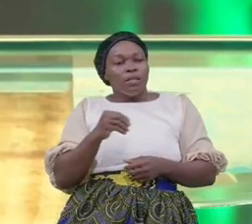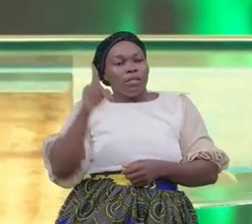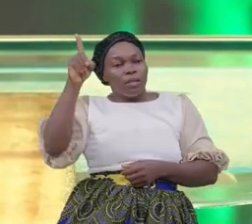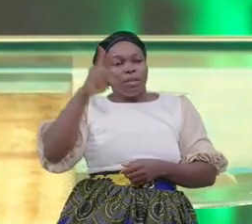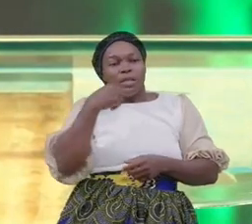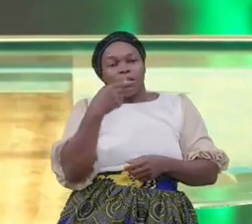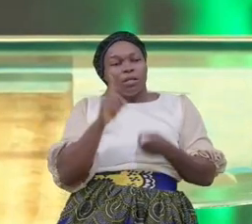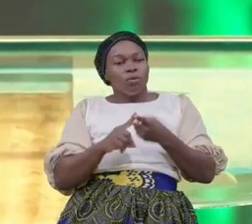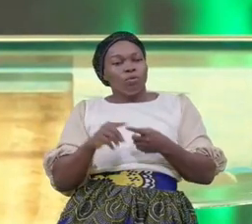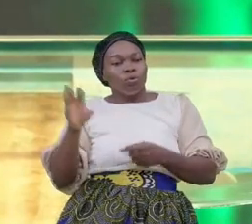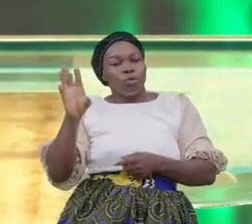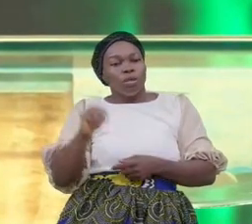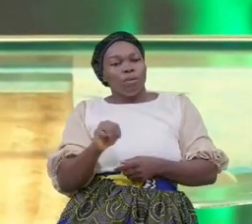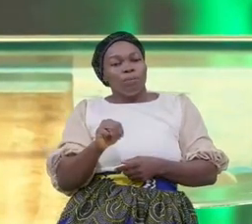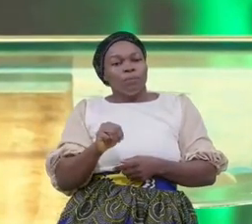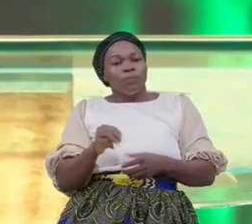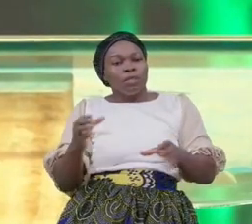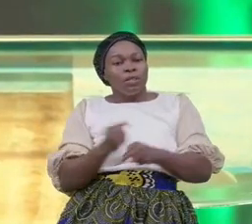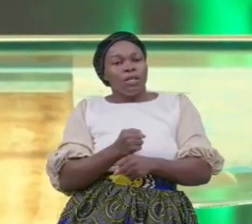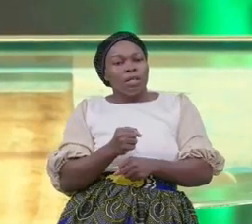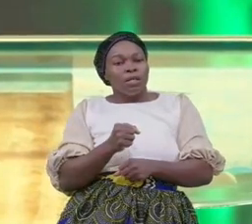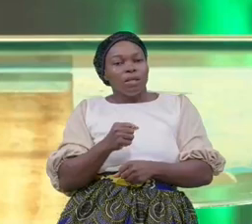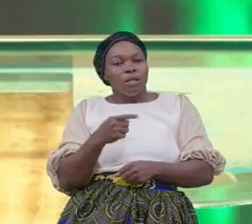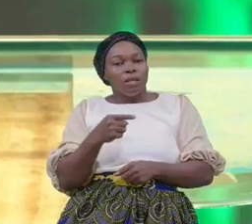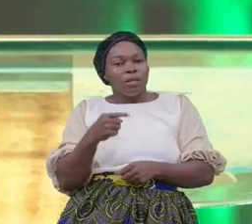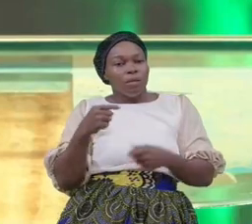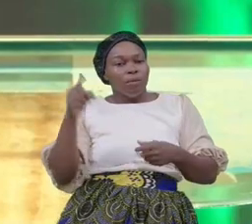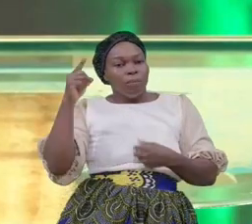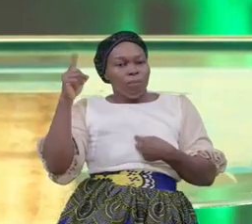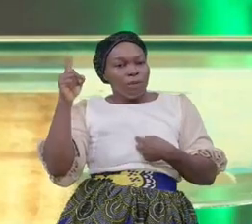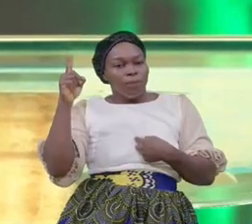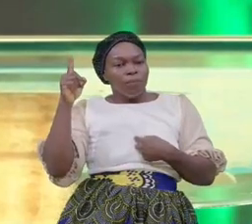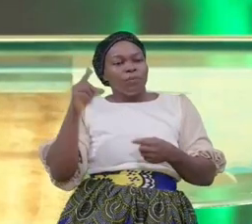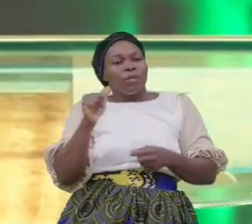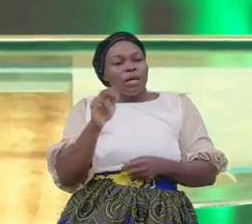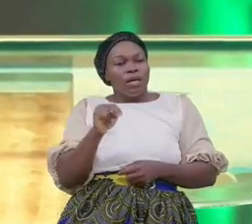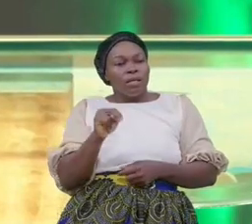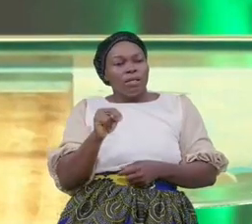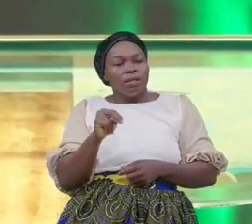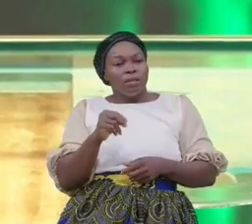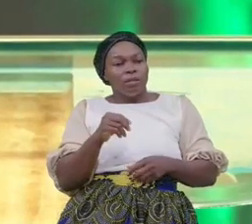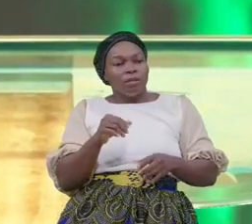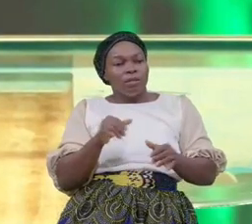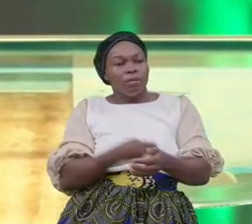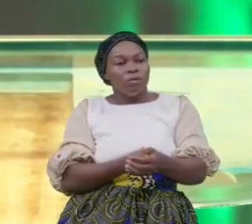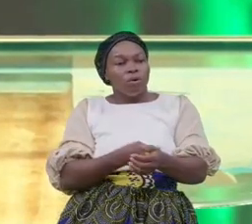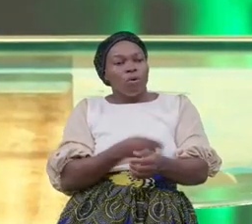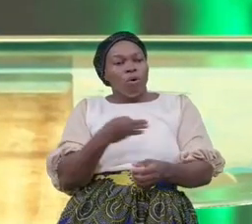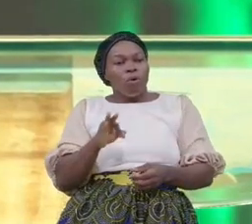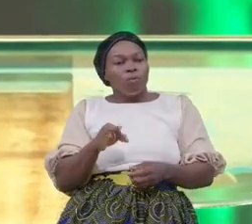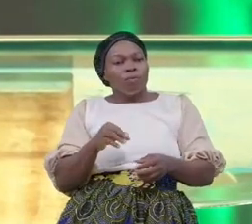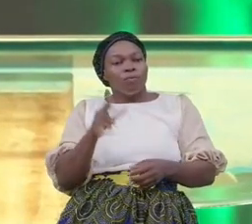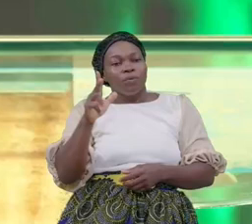prends une génisse de 3 ans, une chèvre de 3 ans, un bélier de 3 ans, une tourterelle et